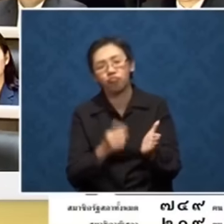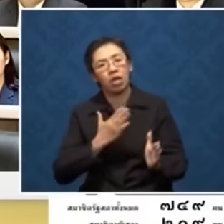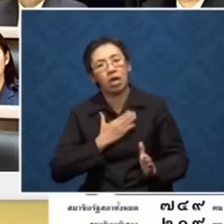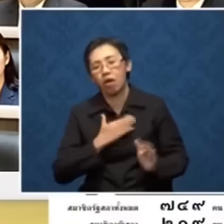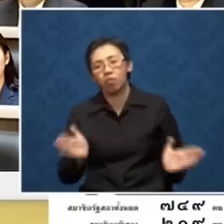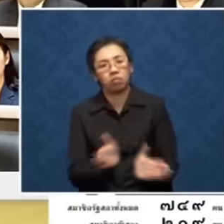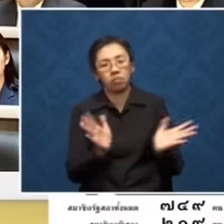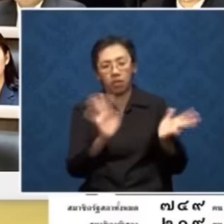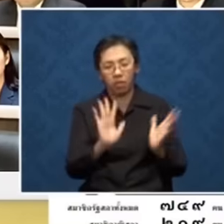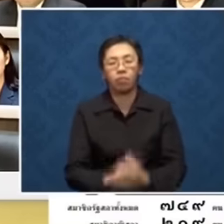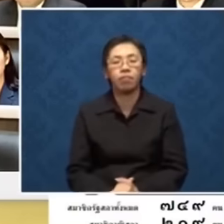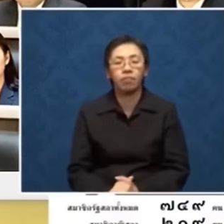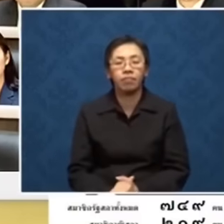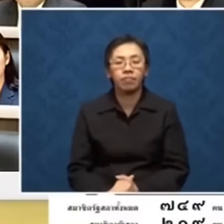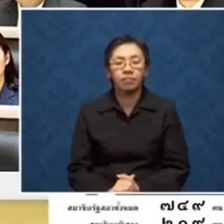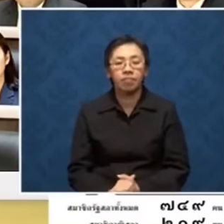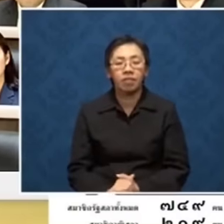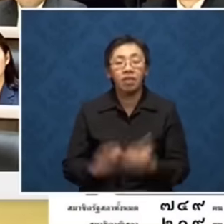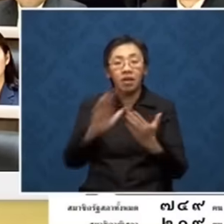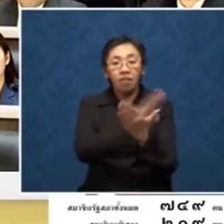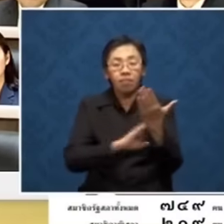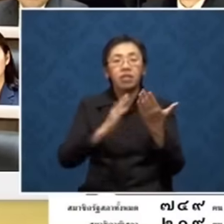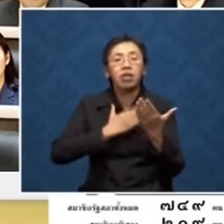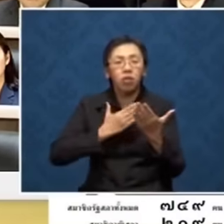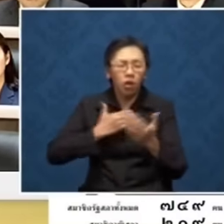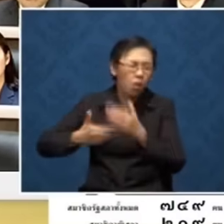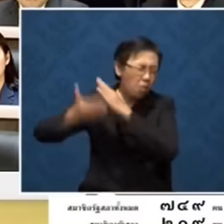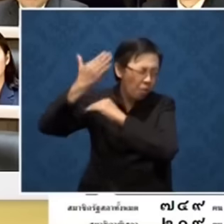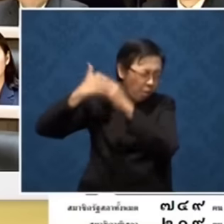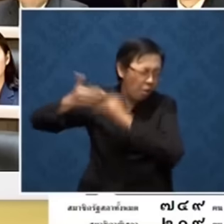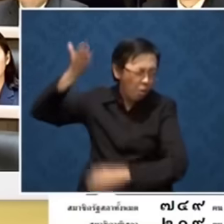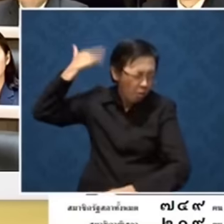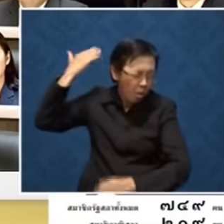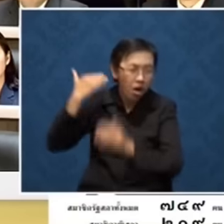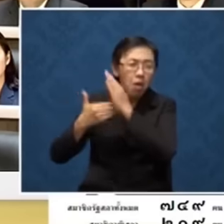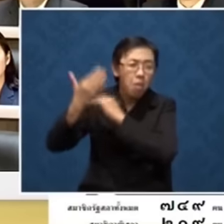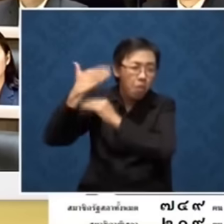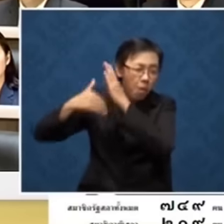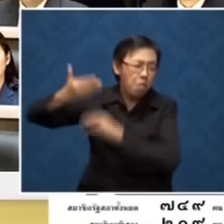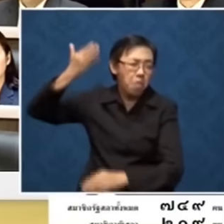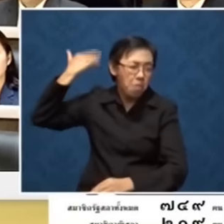ธานครับประเทศนี้มีความเป็นมามีประวัติศาสต